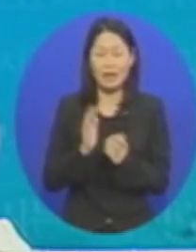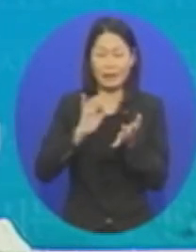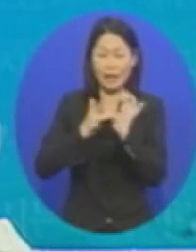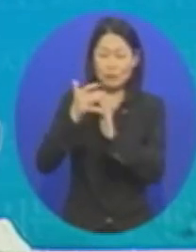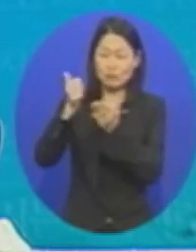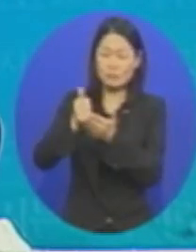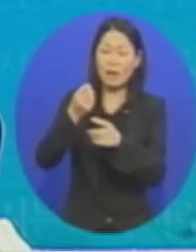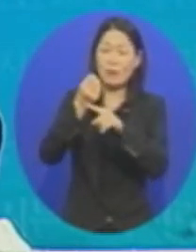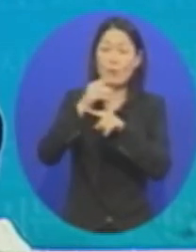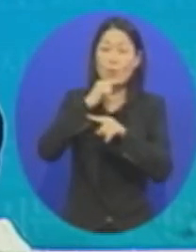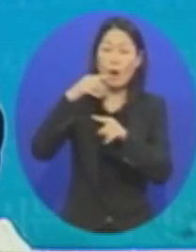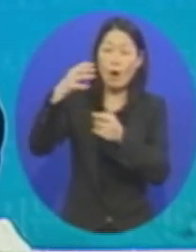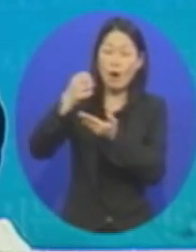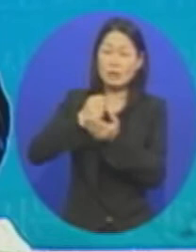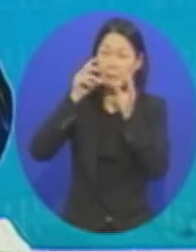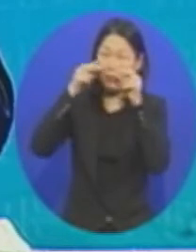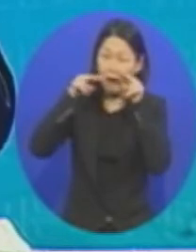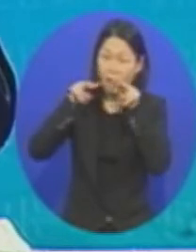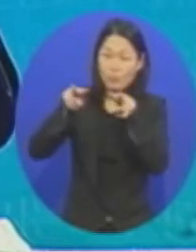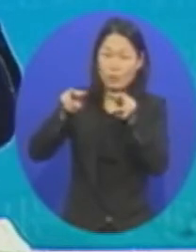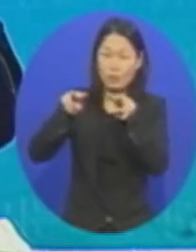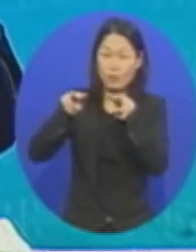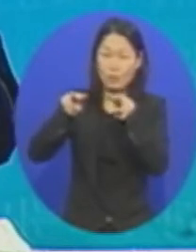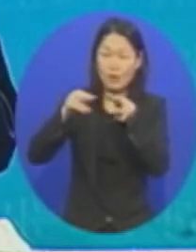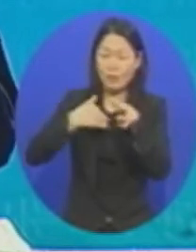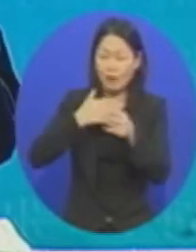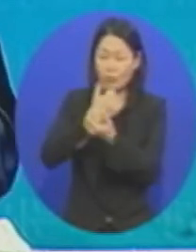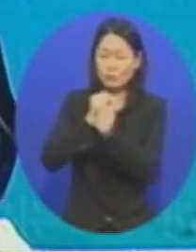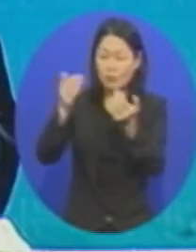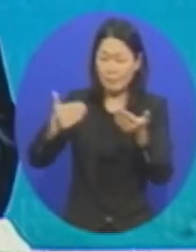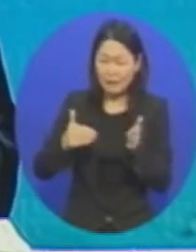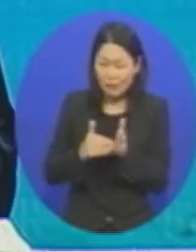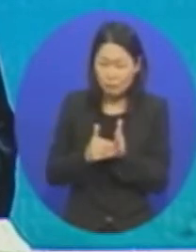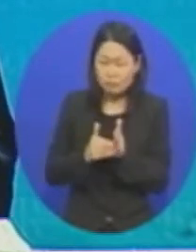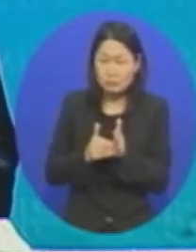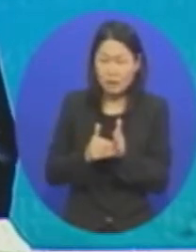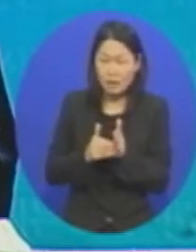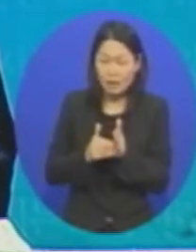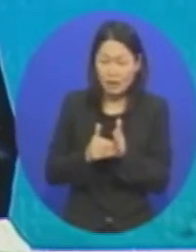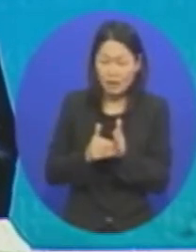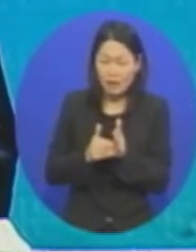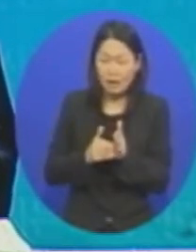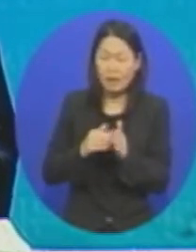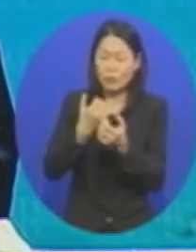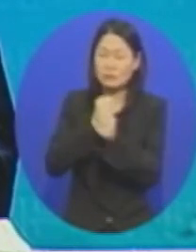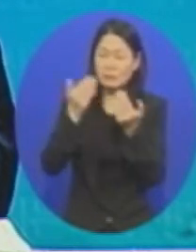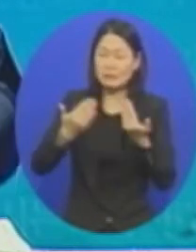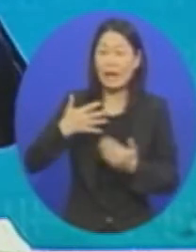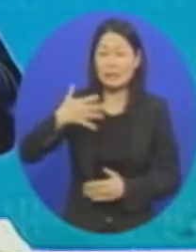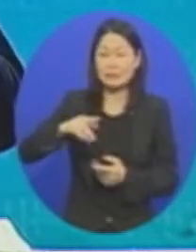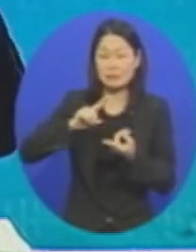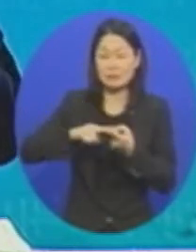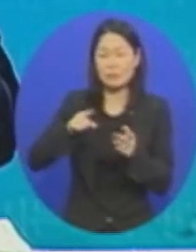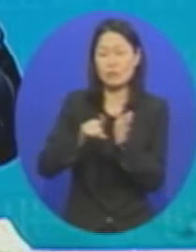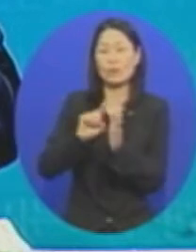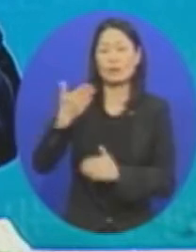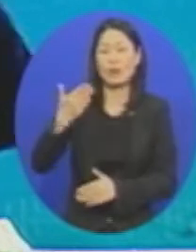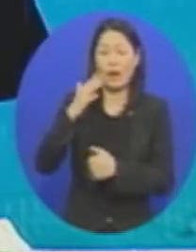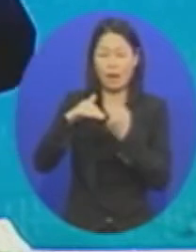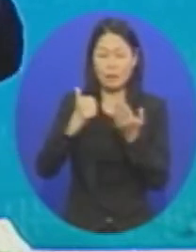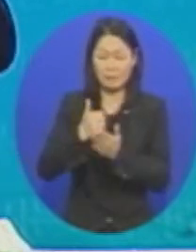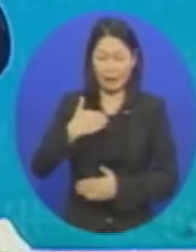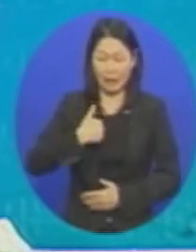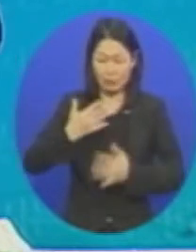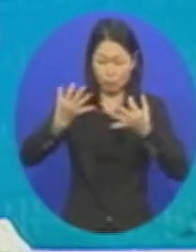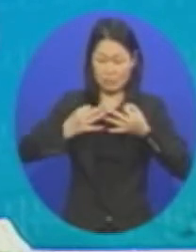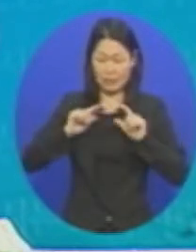보유를 바라보고 내가 용서 받았구나 아닌가 려 믿어야 되는 거구나 하나님은 나를 보지 않고